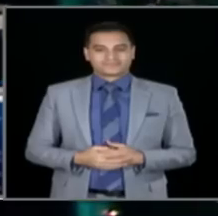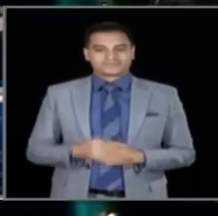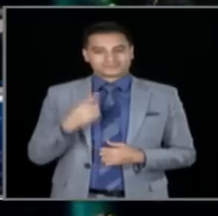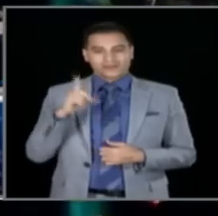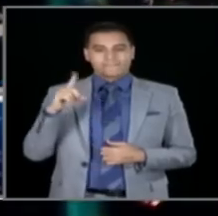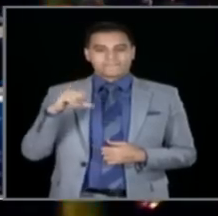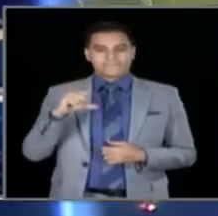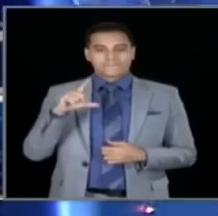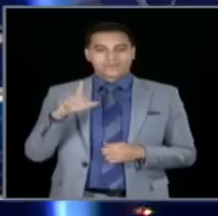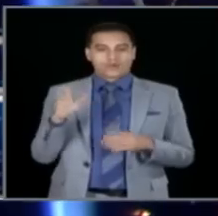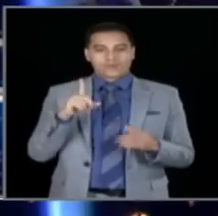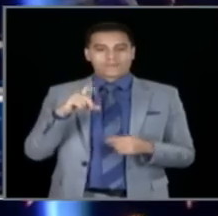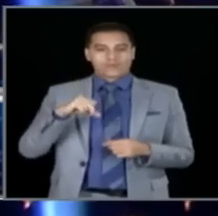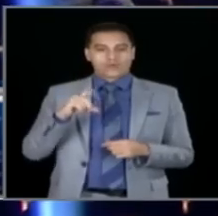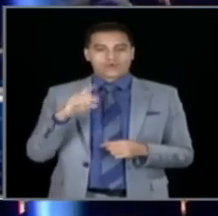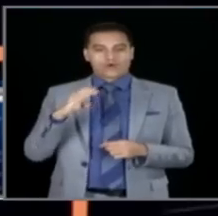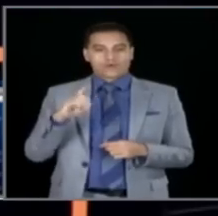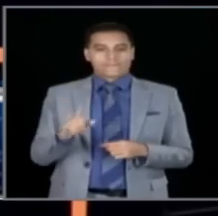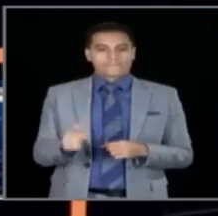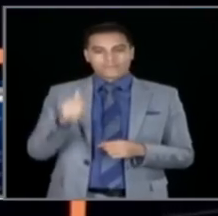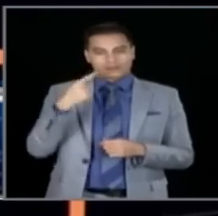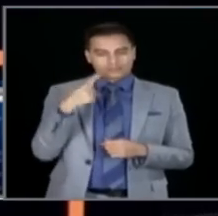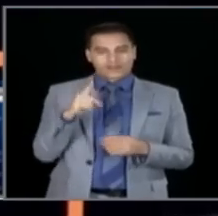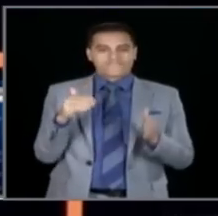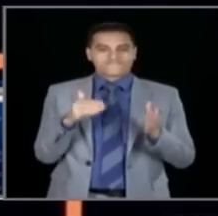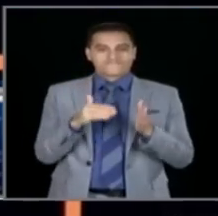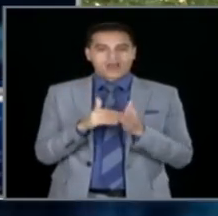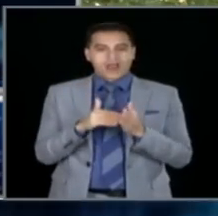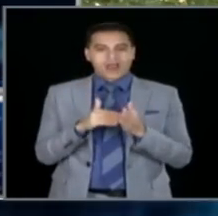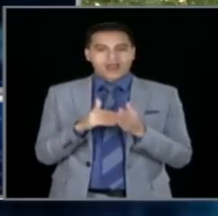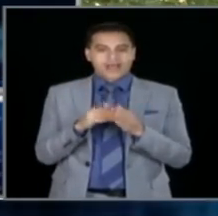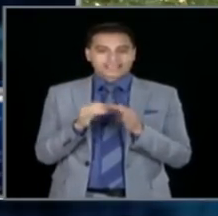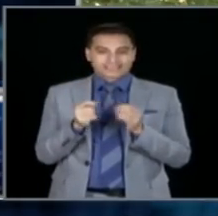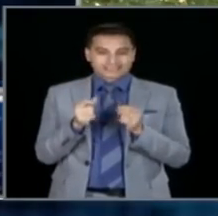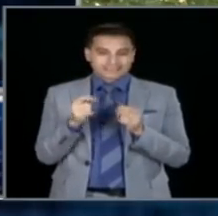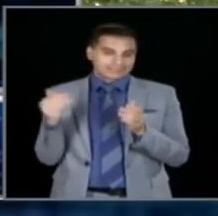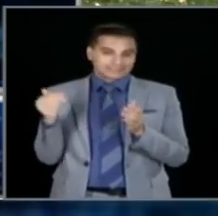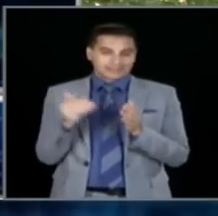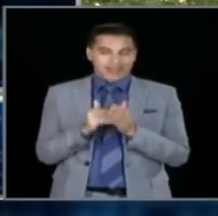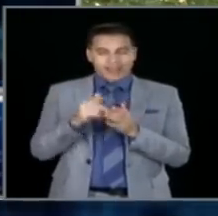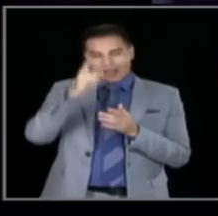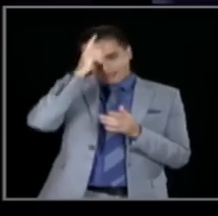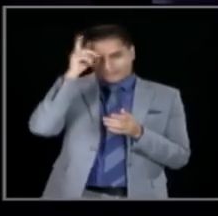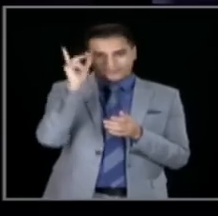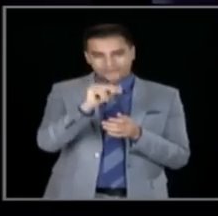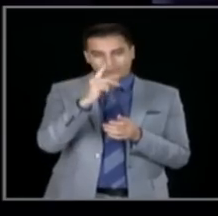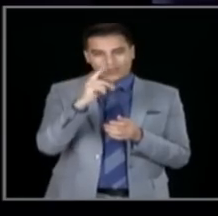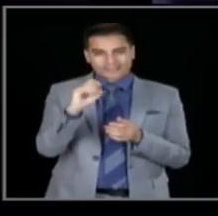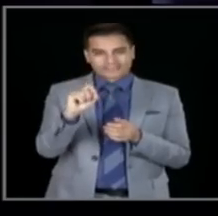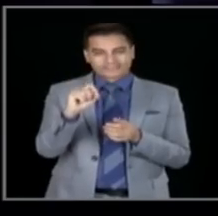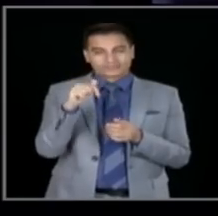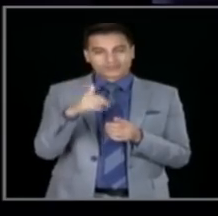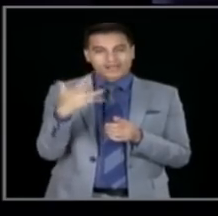وصل مع فرنسا لربع النهائي وخسروا من ألمانيا 1-0. النتيجة